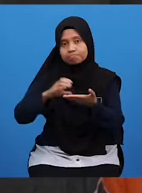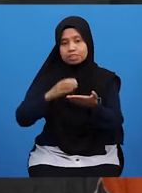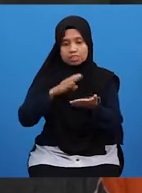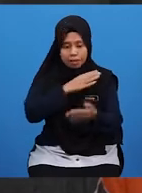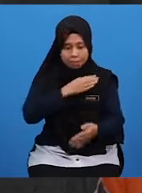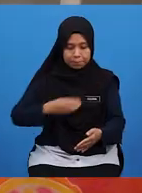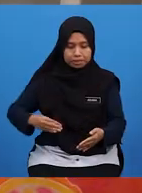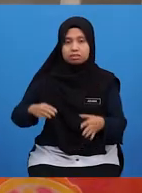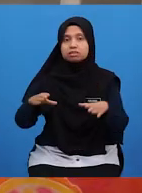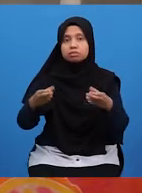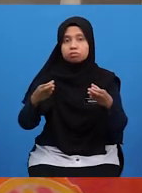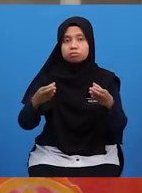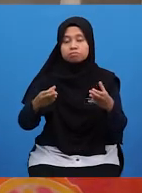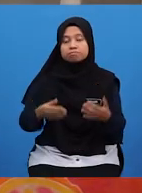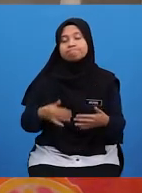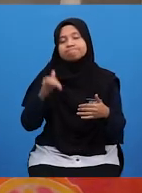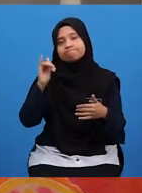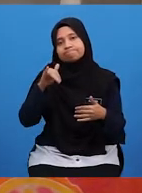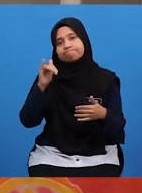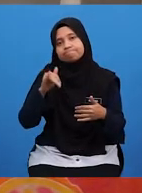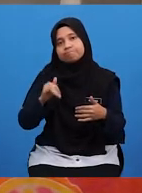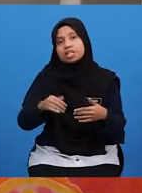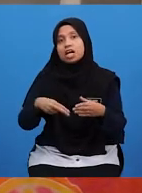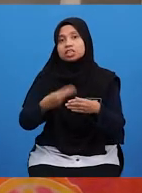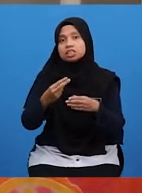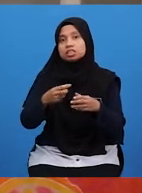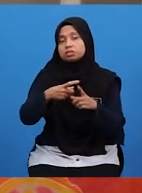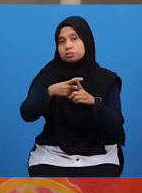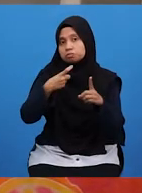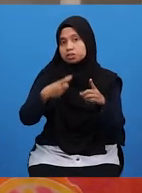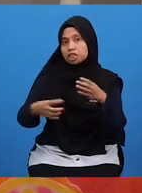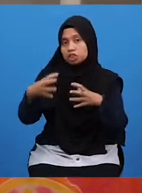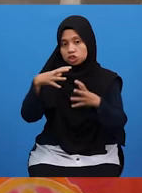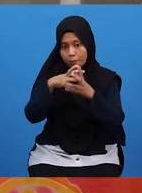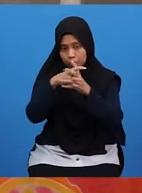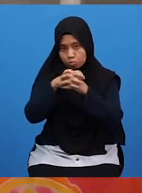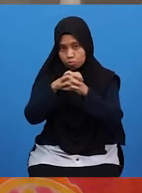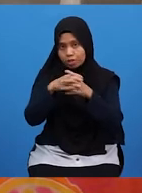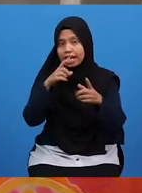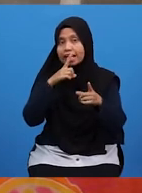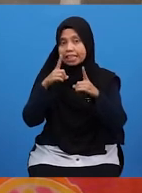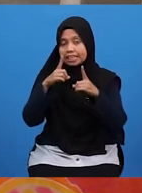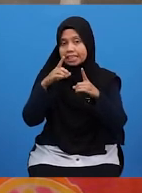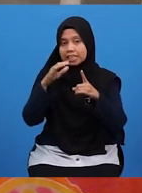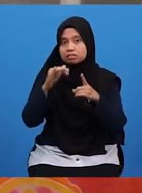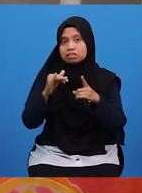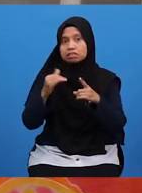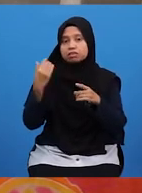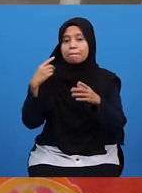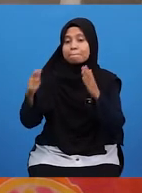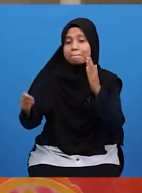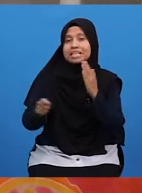dihasilkan? Ya, ia dihasilkan daripada campuran lilin yang bertindak sebagai penahan